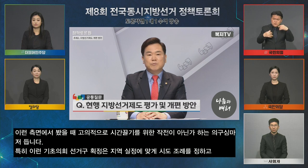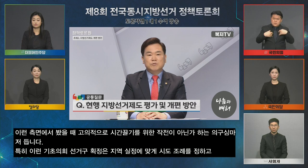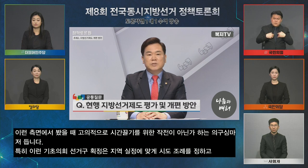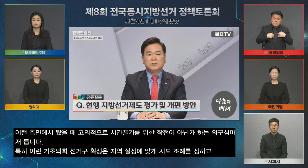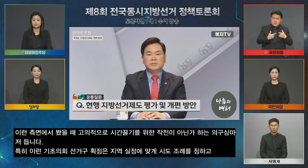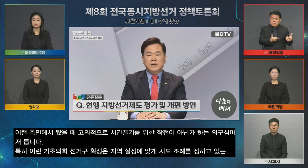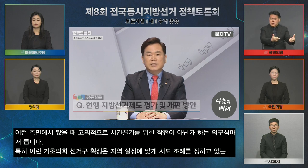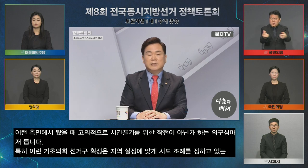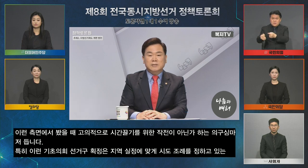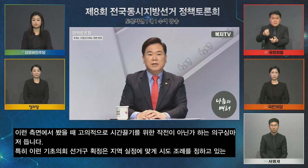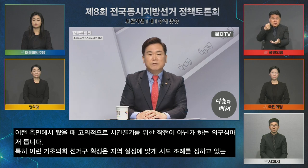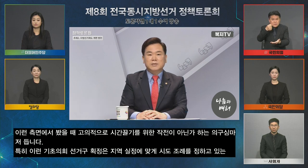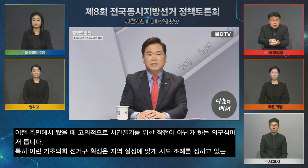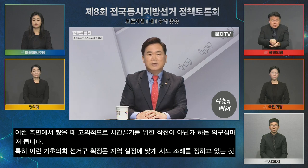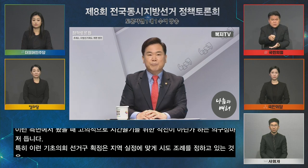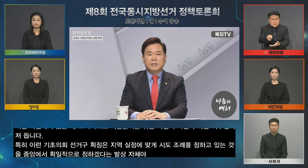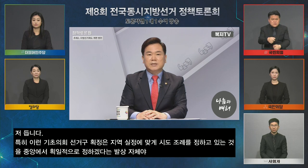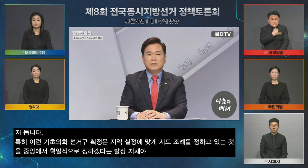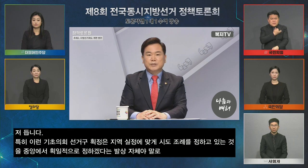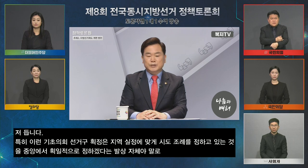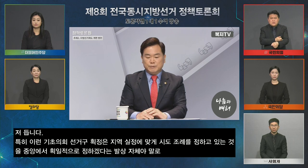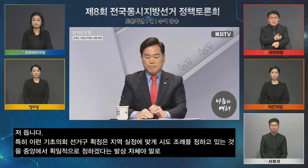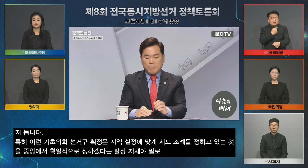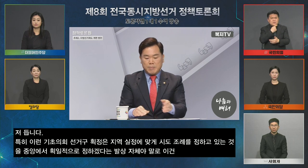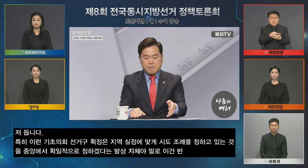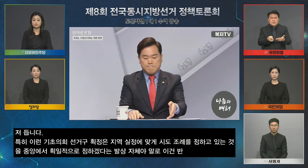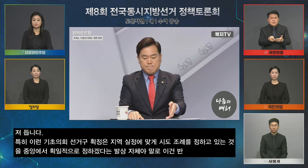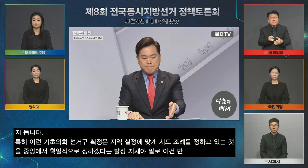반분권적 획태라고 생각을 합니다.